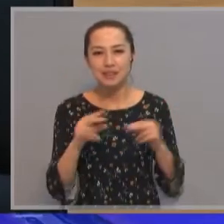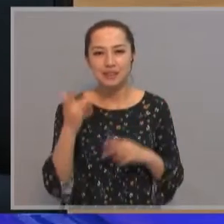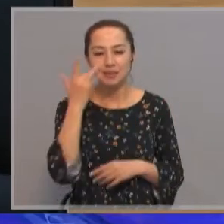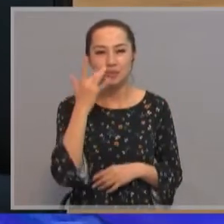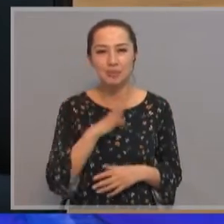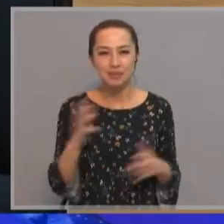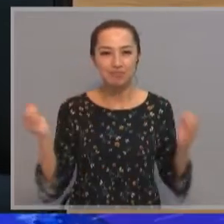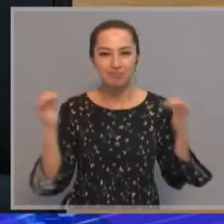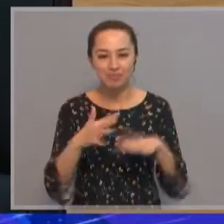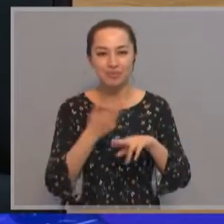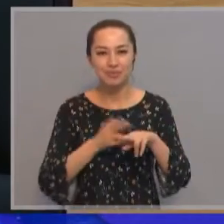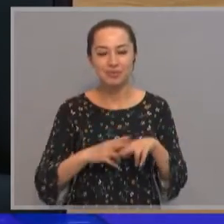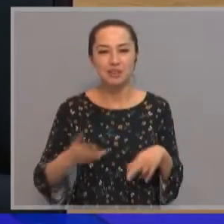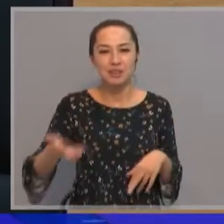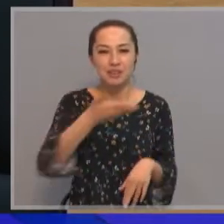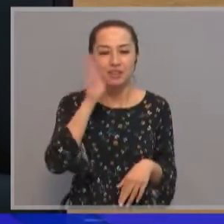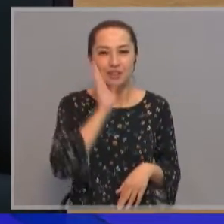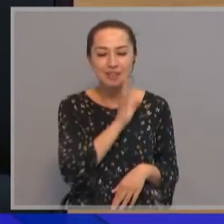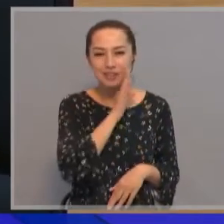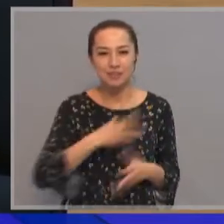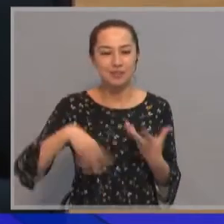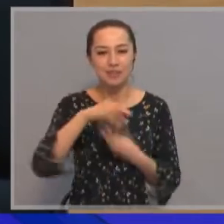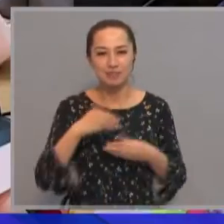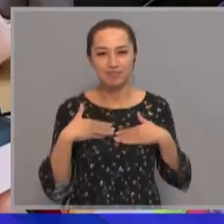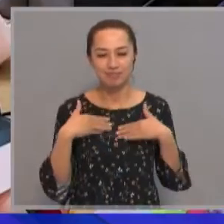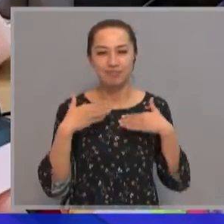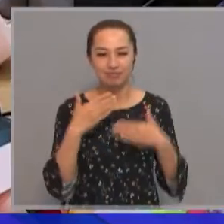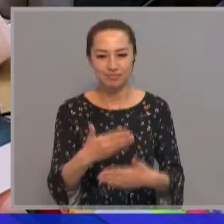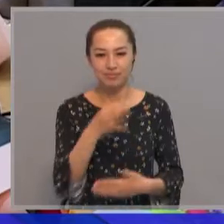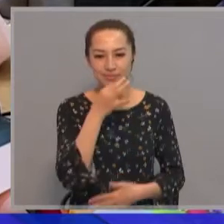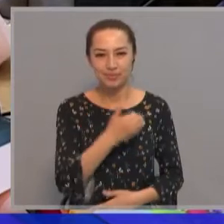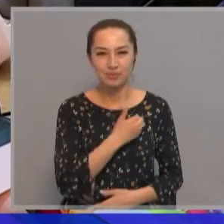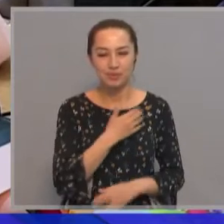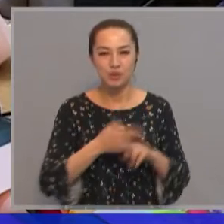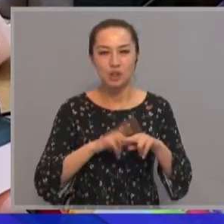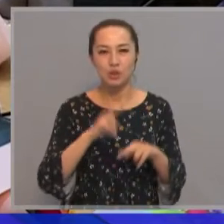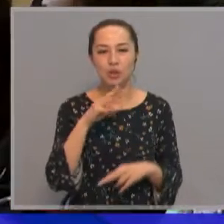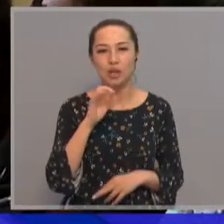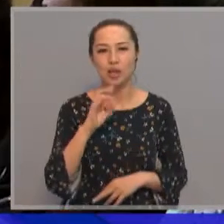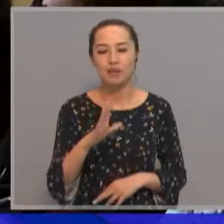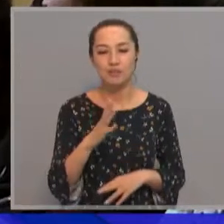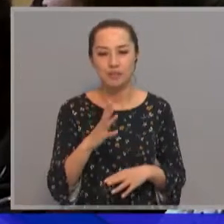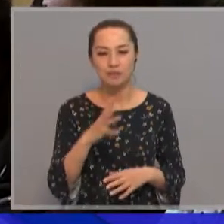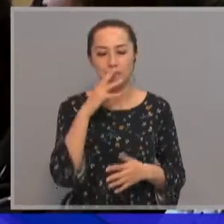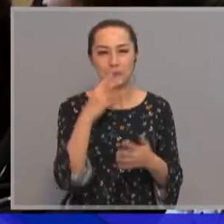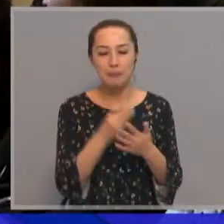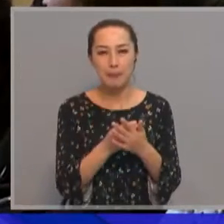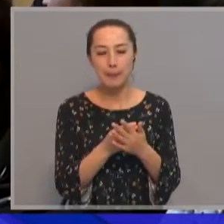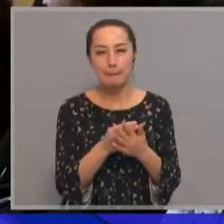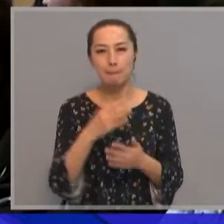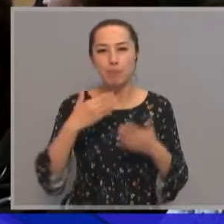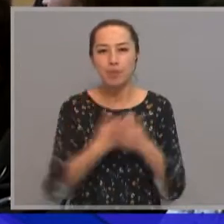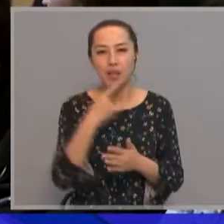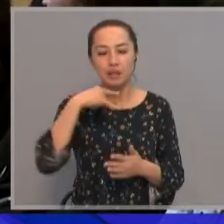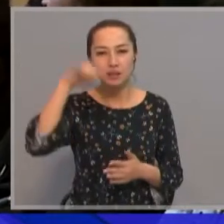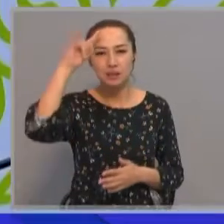отыр. Аналардың артынан мың алғыс айтқым келеді сіздерге. Мемлекет басшысы Қасым Жомарт Тоқаев өзіндеулерінде жаңа Қазақстан